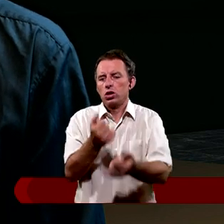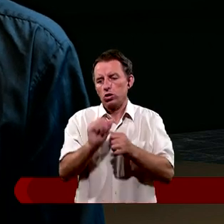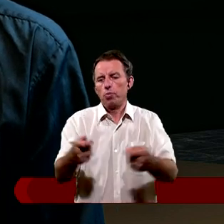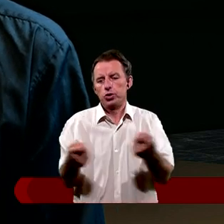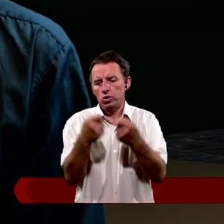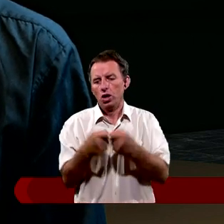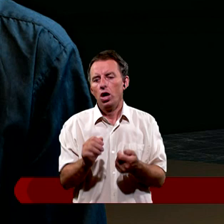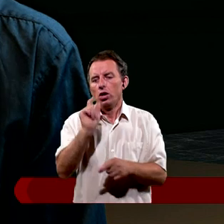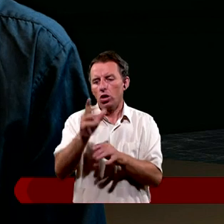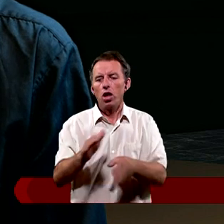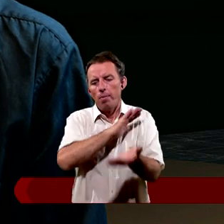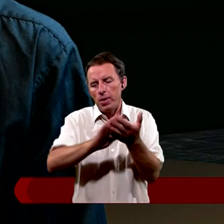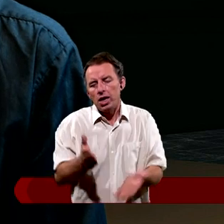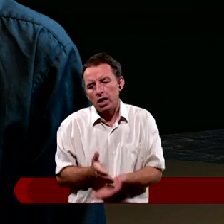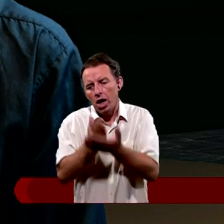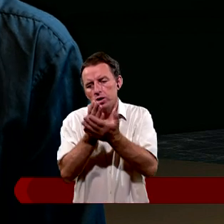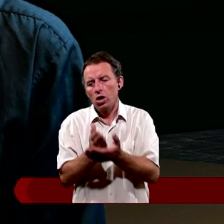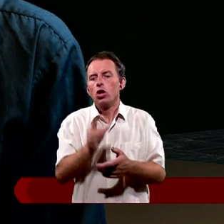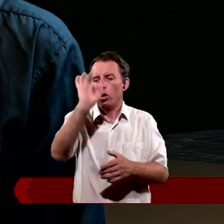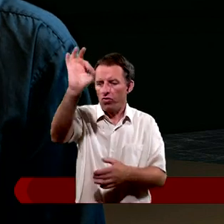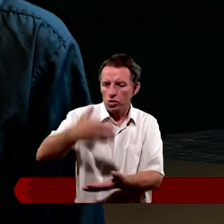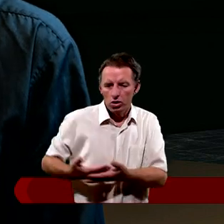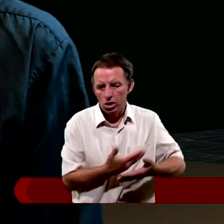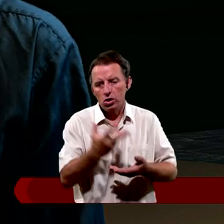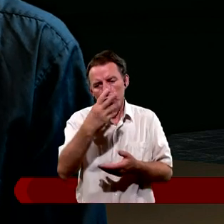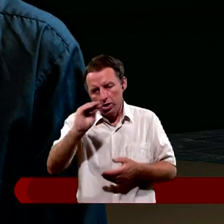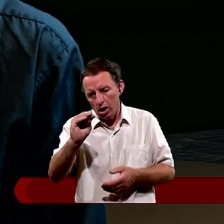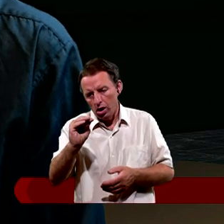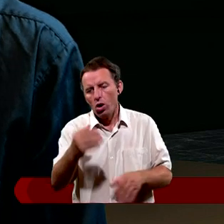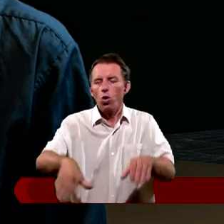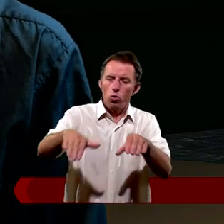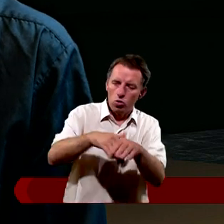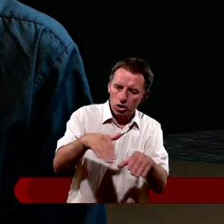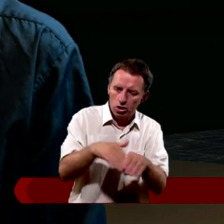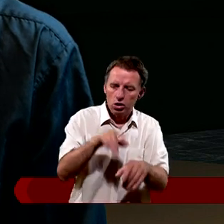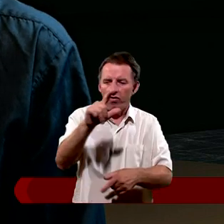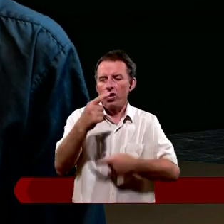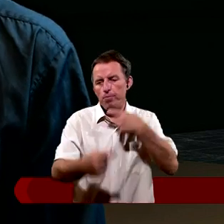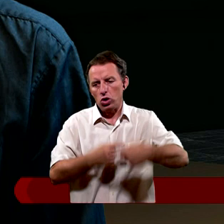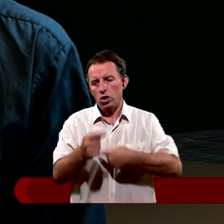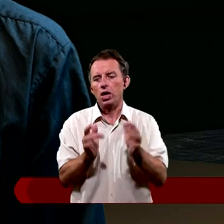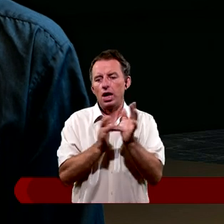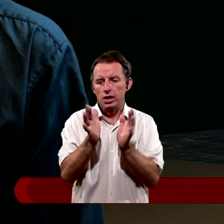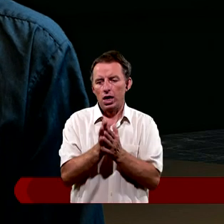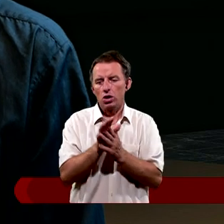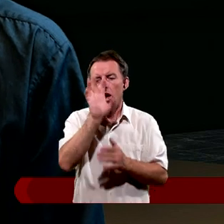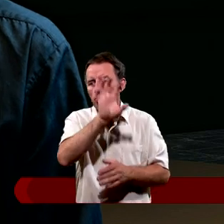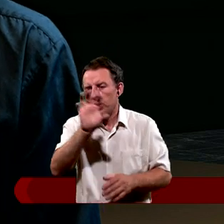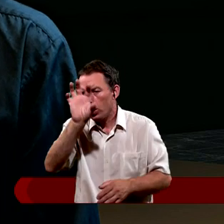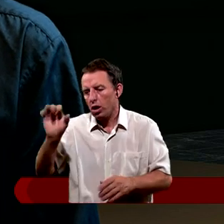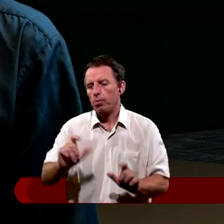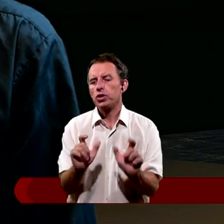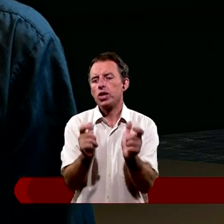przeszkody. Jeżeli nawet ktoś jest bezradny, powiem, Panie Boże, to jest Twoje dziecko. Nie. Uczestnicz w tym procesie. I ja myślę, że Pan Jezus, gdy przyglądamy